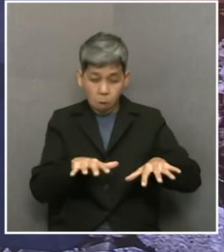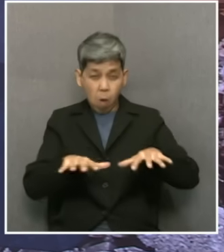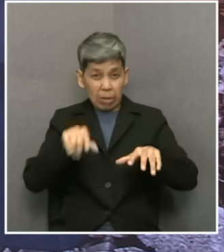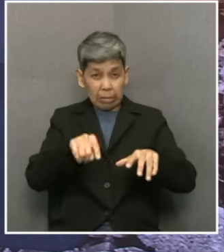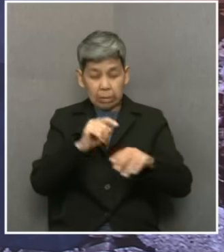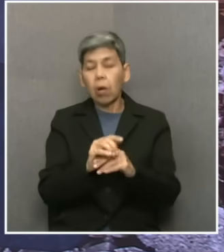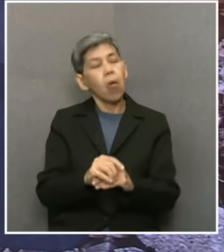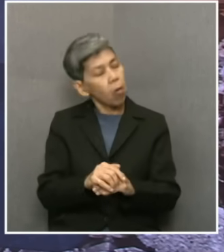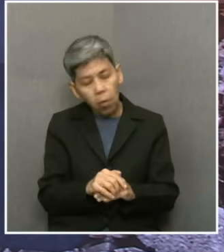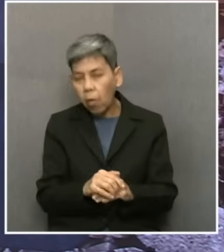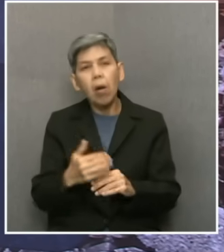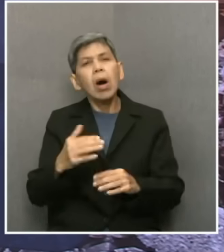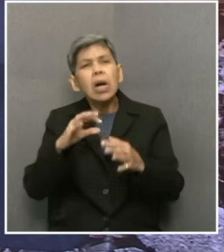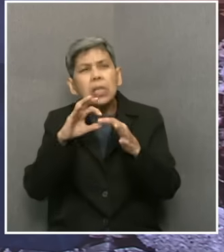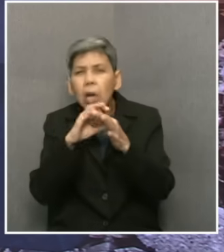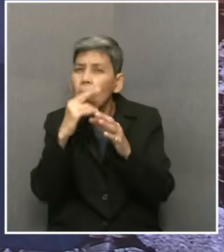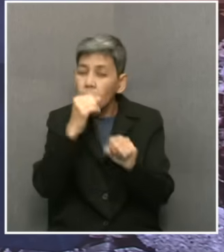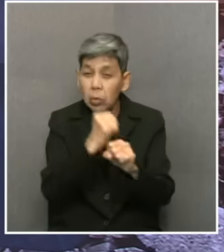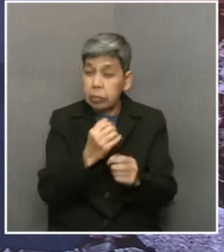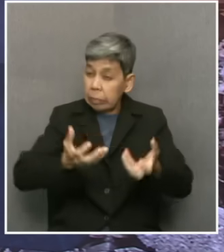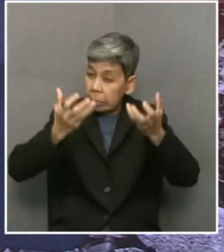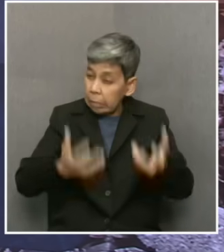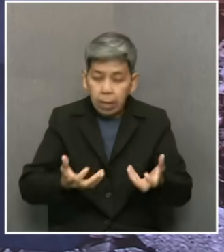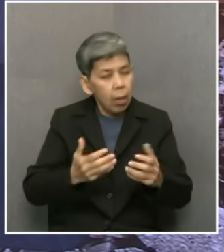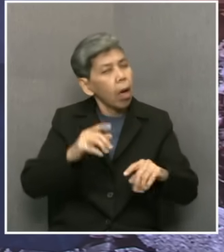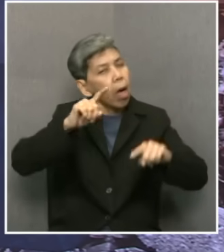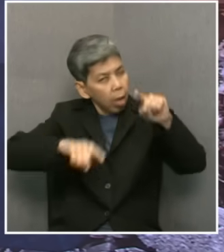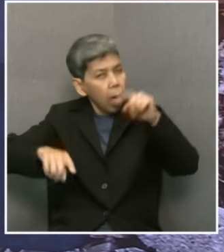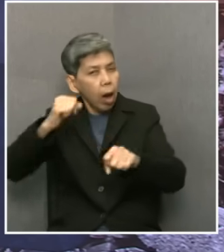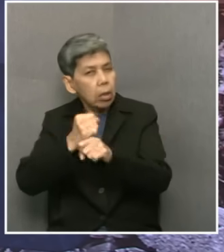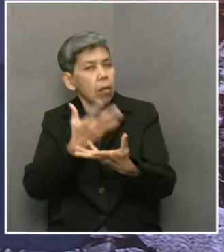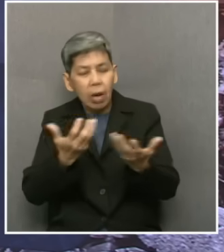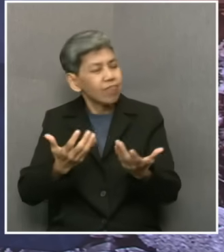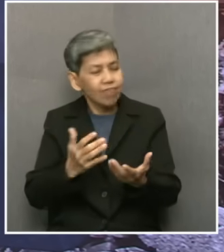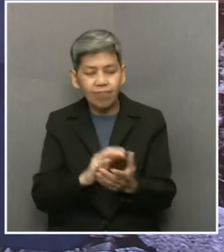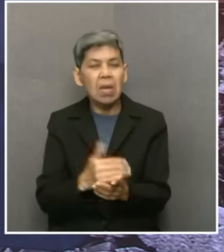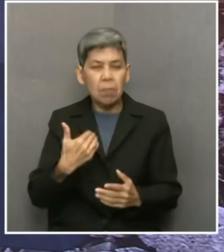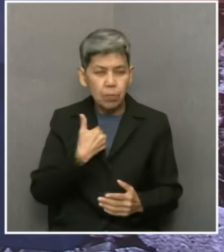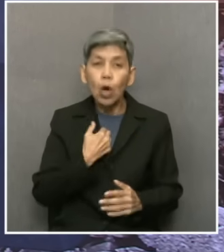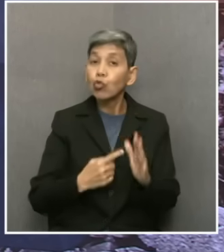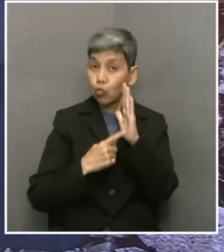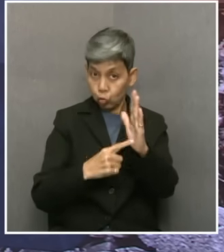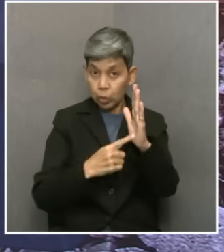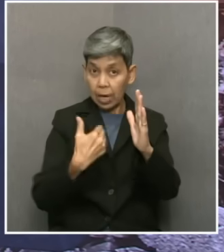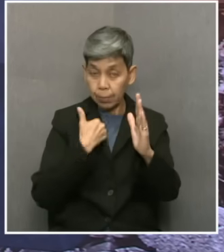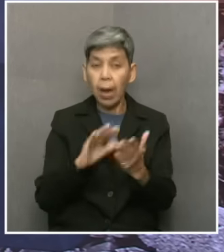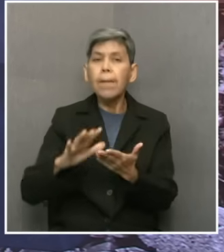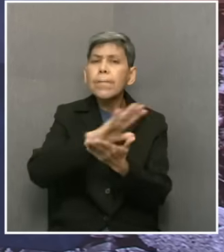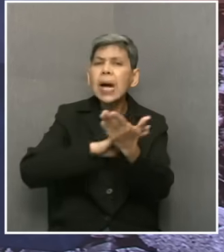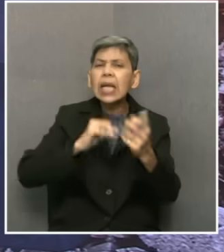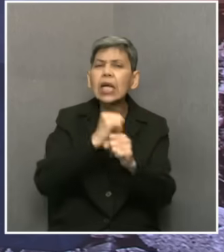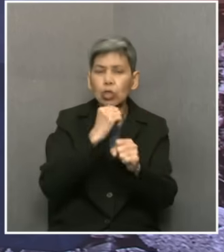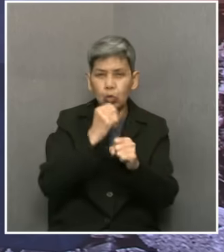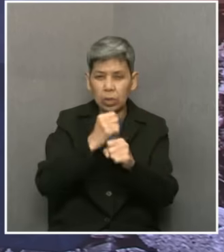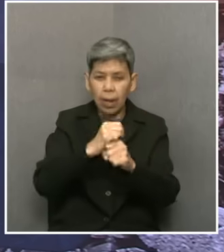ในแต่ละครั้งเนี่ยไม่ได้หมายความว่าความรุนแรงเท่ากันและความเสียหายจะเท่ากันก็มีการยกตัวอย่างนะอย่างประเทศที่สิ่งก่